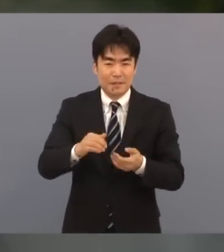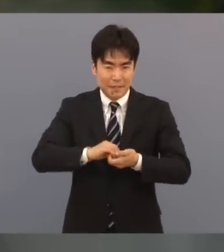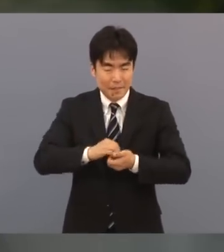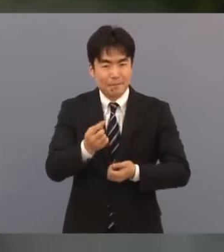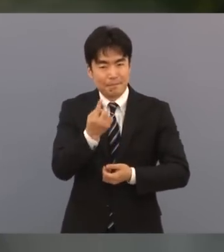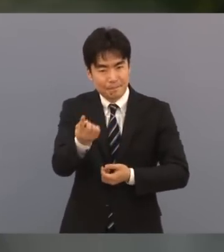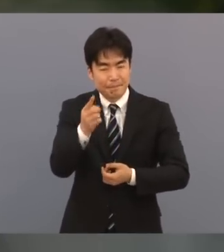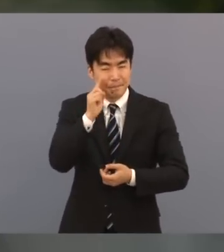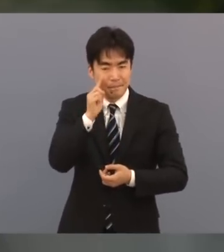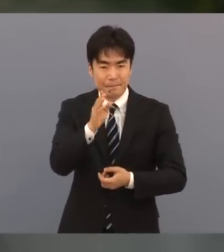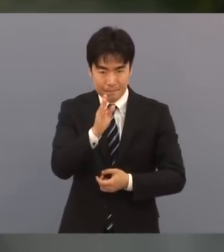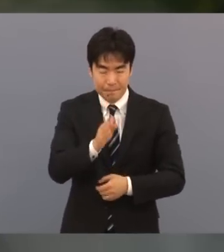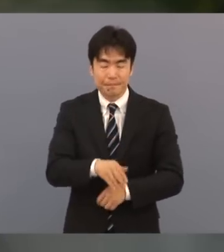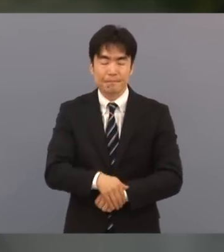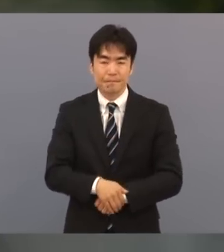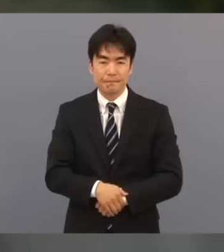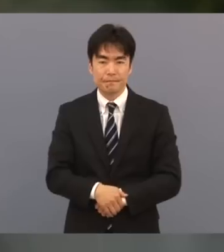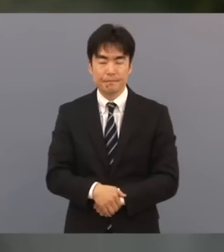しください。